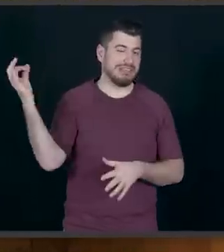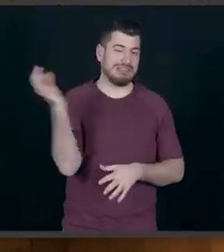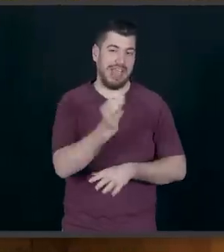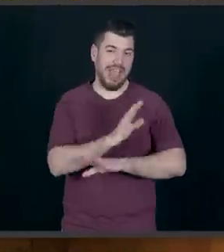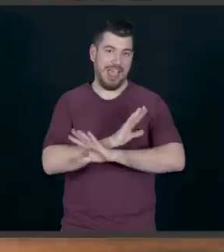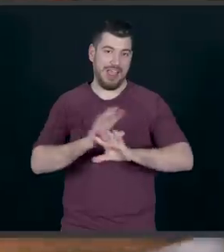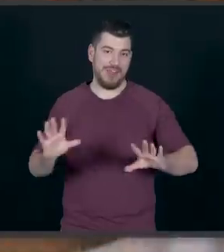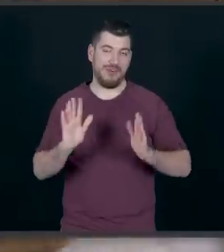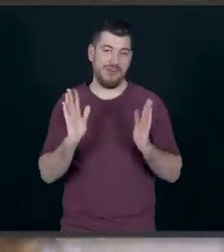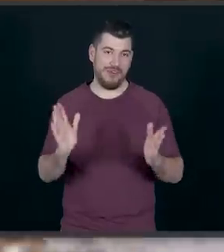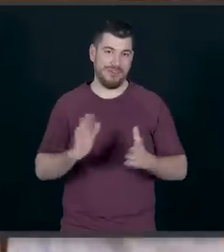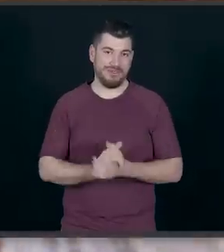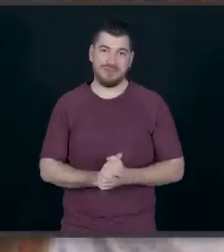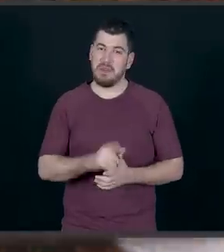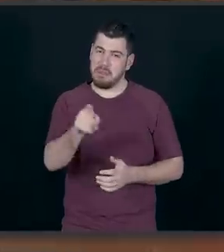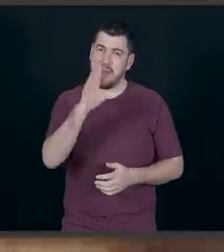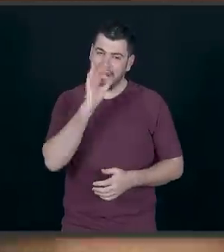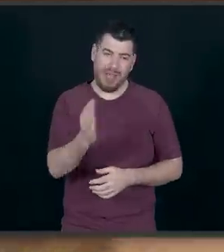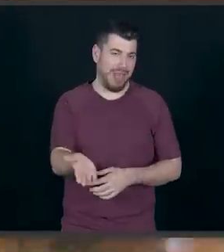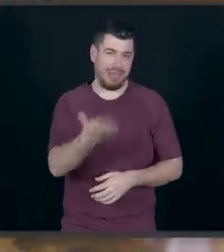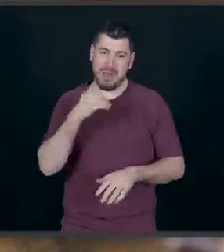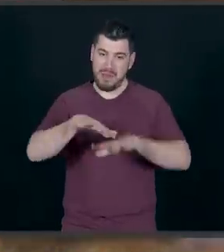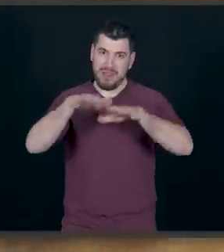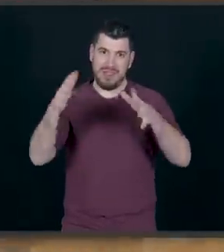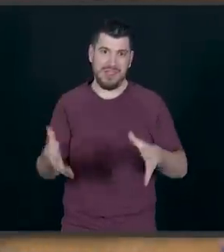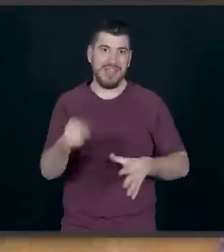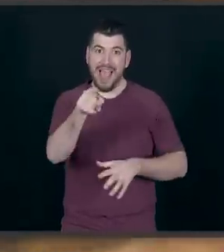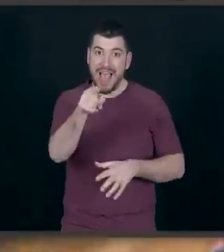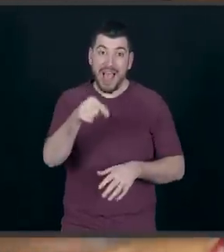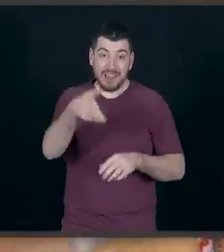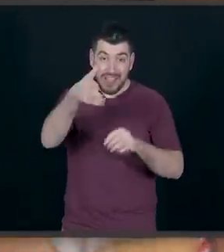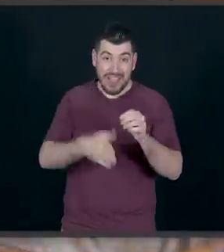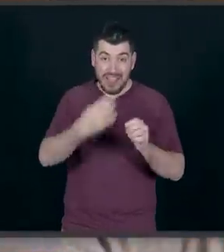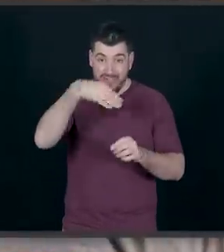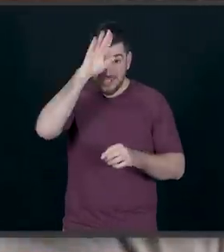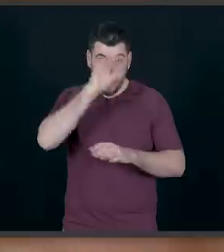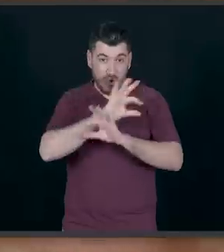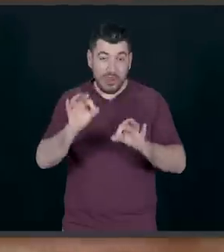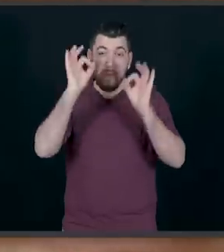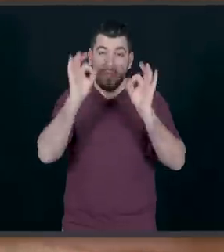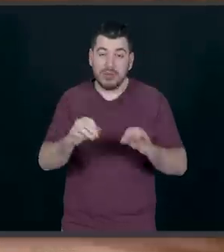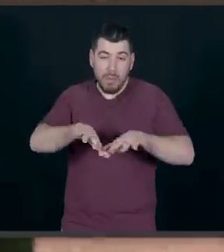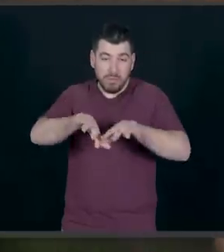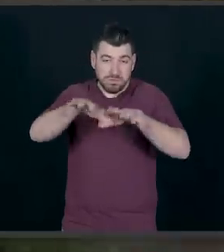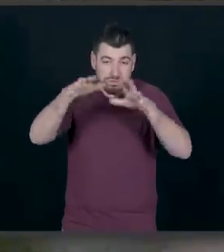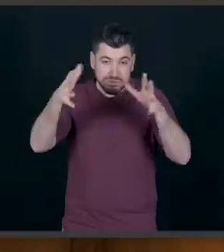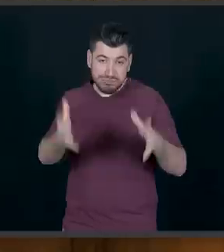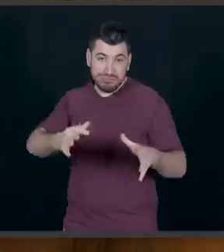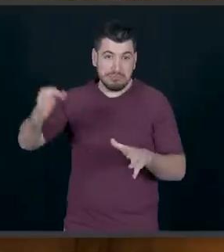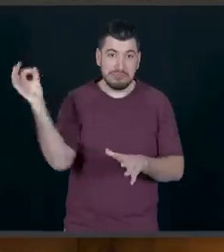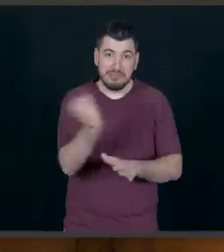τούμπανο δεν γίνεται. Αυτή είναι μια πραγματική τούμπανο βασιλόπιτα.